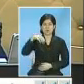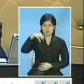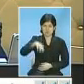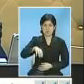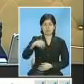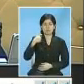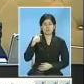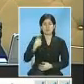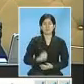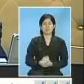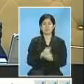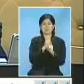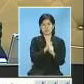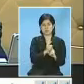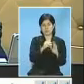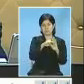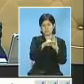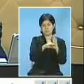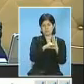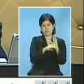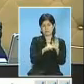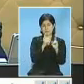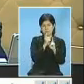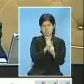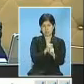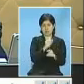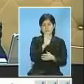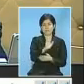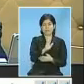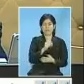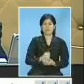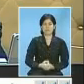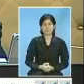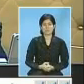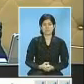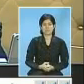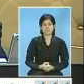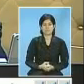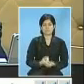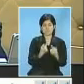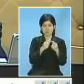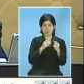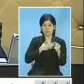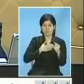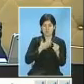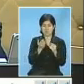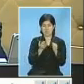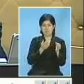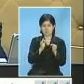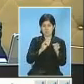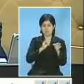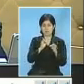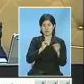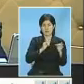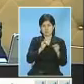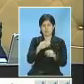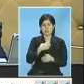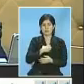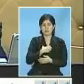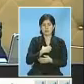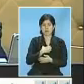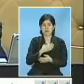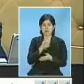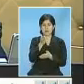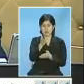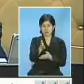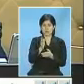านั่นแหละเหมือนกับทางพวกเราก็เรียกเอกสารเรียกอะไรแต่ประเด็นที่ผมจะต้องอธิบายความก็คือว่าขอให้ท่านอยู่ในกรอบ